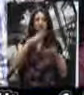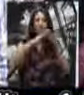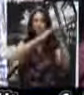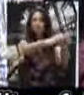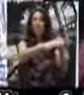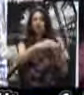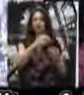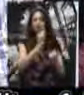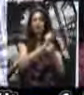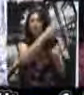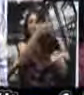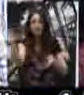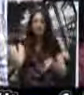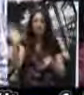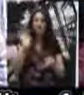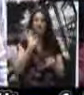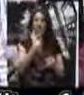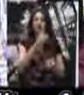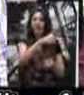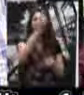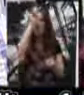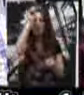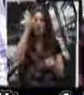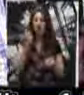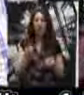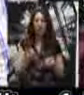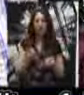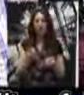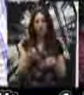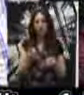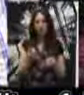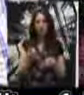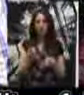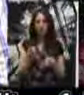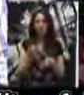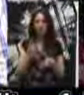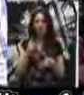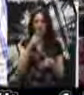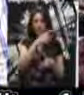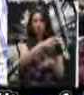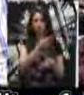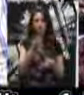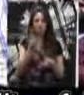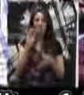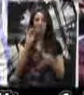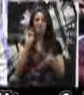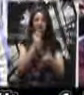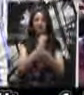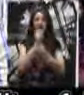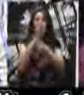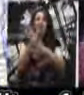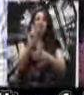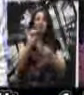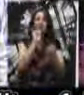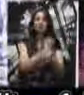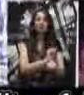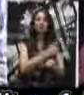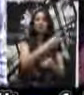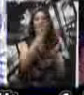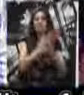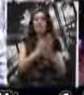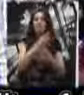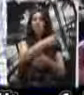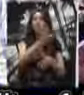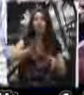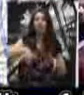إحنا نحل هذه الرقبة من السجن اللي هي ممنوعة فيه من حريتها. دول كلهم ضحايا